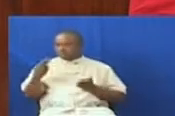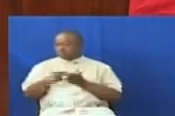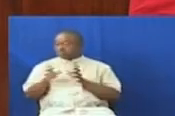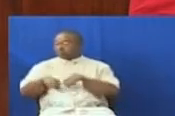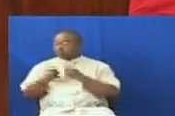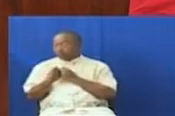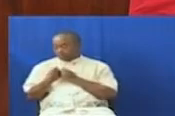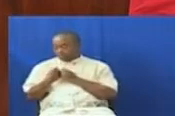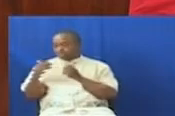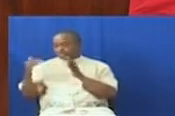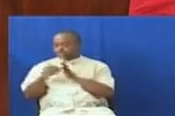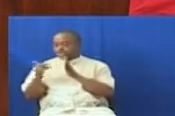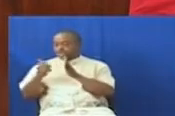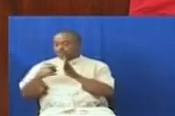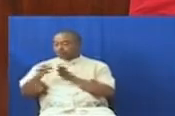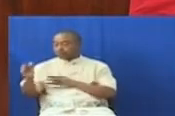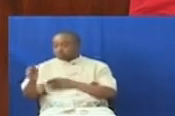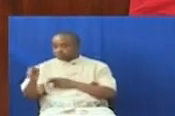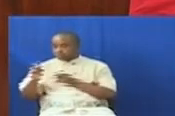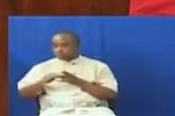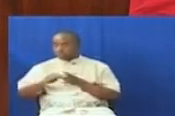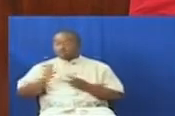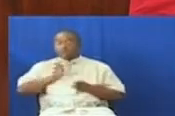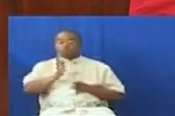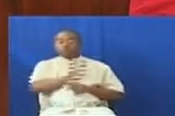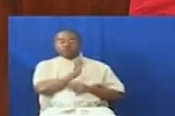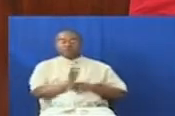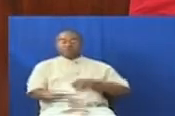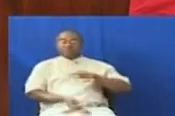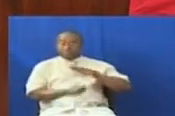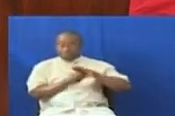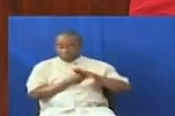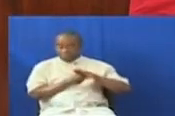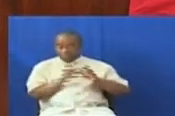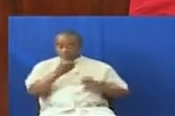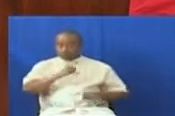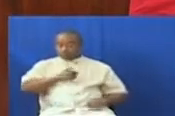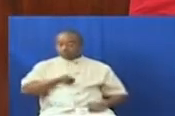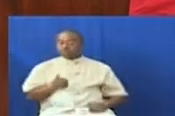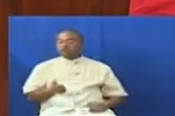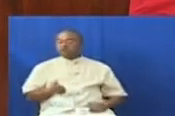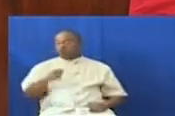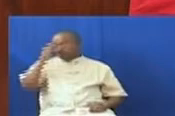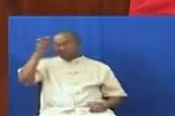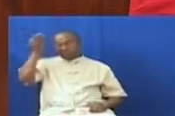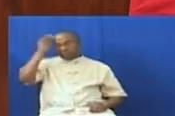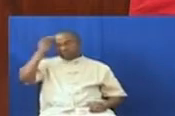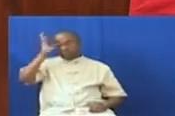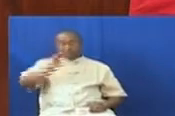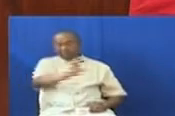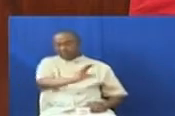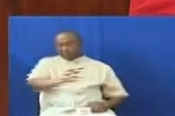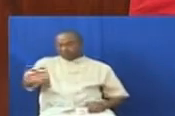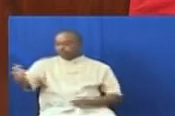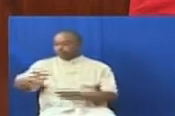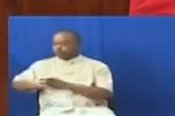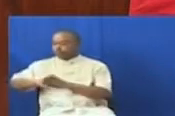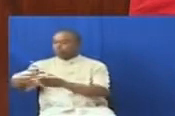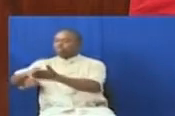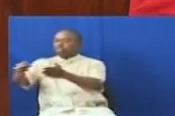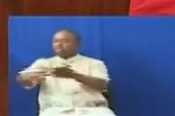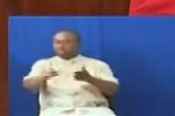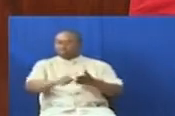zetu. Bodi ya zabuni haijatoa idhini. Mheshimiwa Naibu Spika, pia kuna halmashauri zimefanya